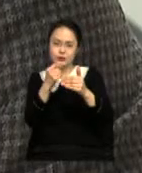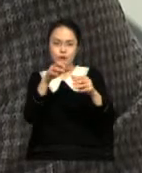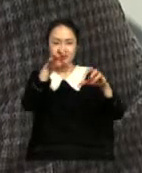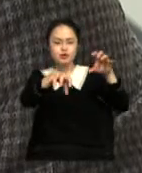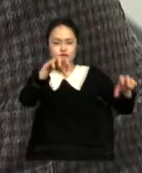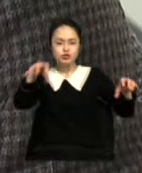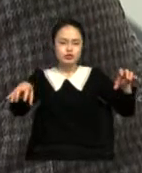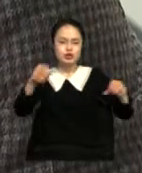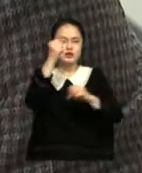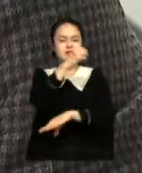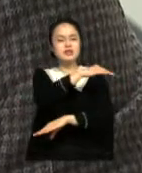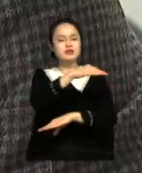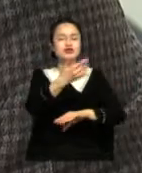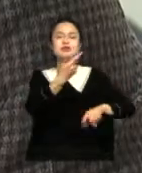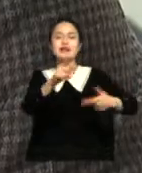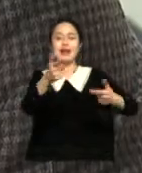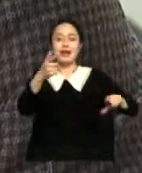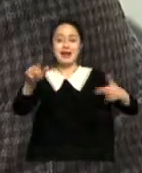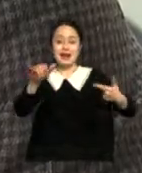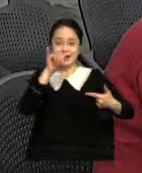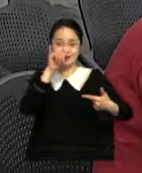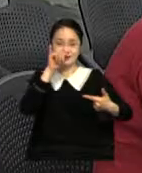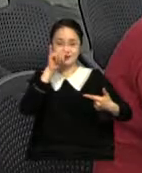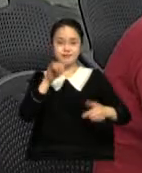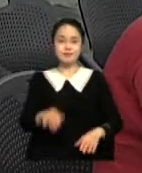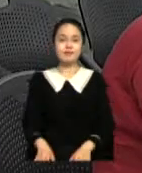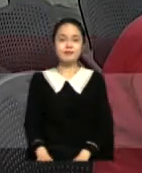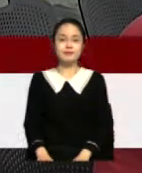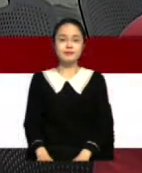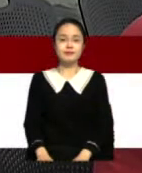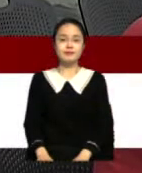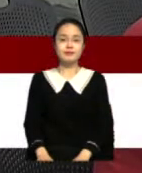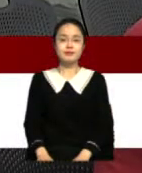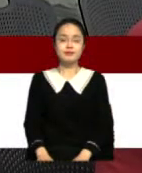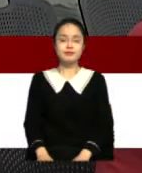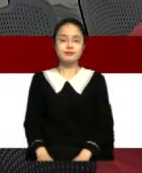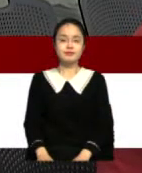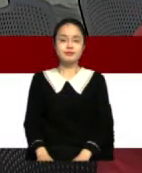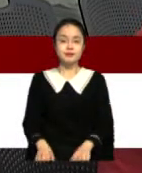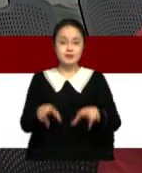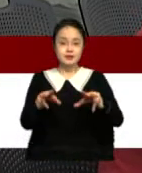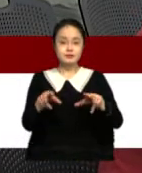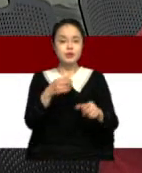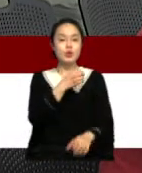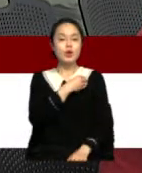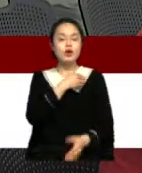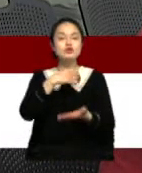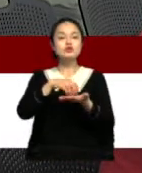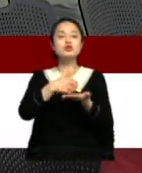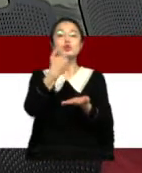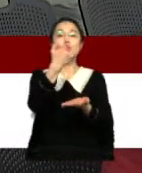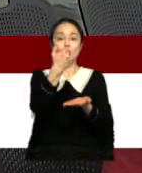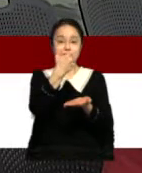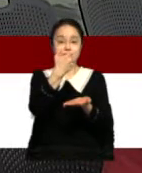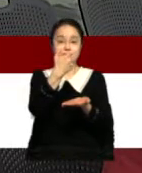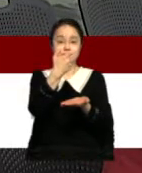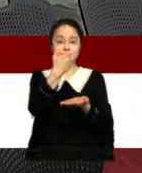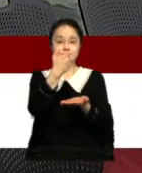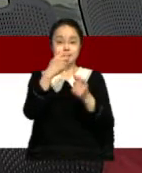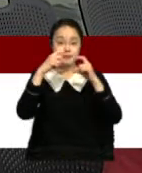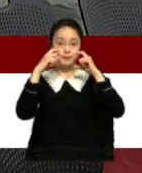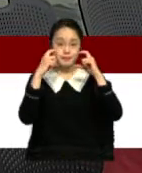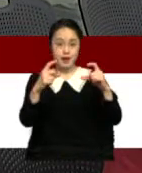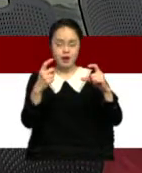환경을 고려하지 못했다는 의견도 나왔습니다. 50명을 회원가입을 하라고 그랬는데 그것도 상당히